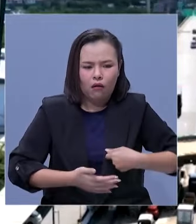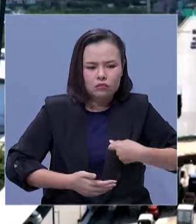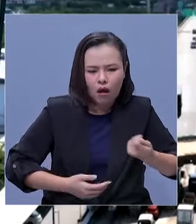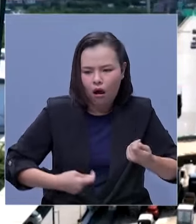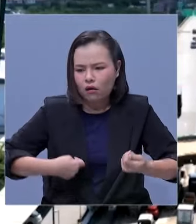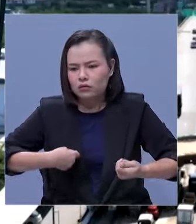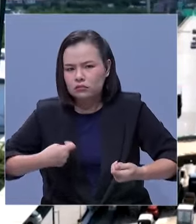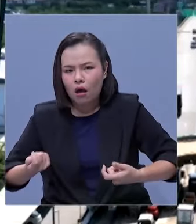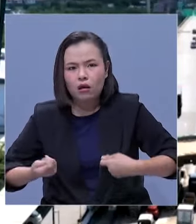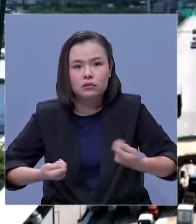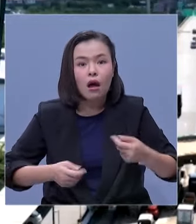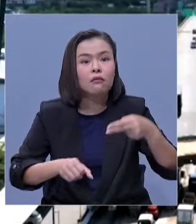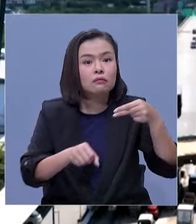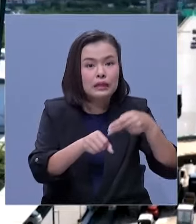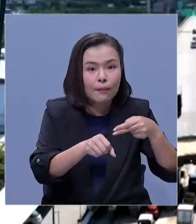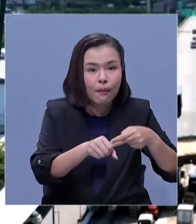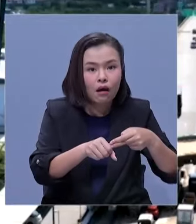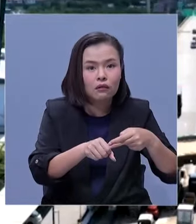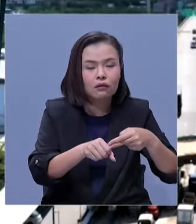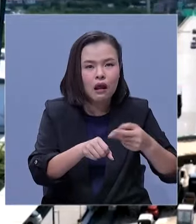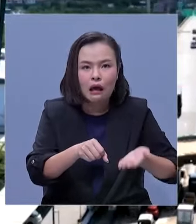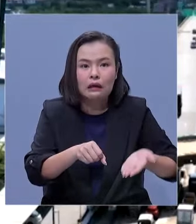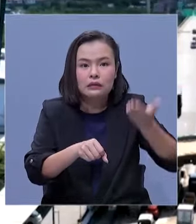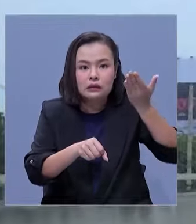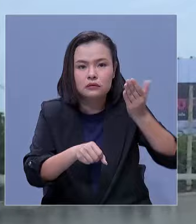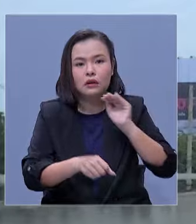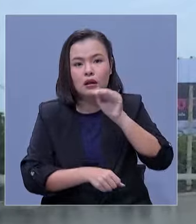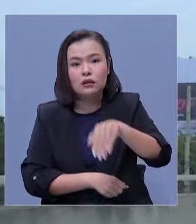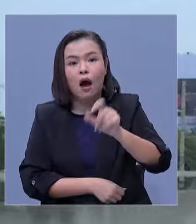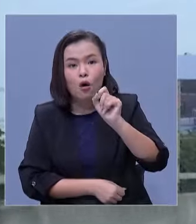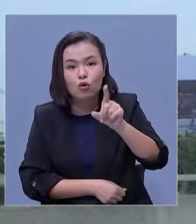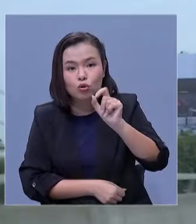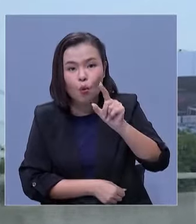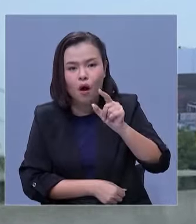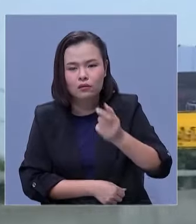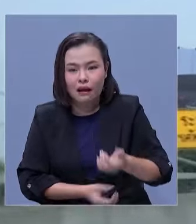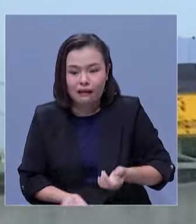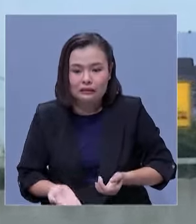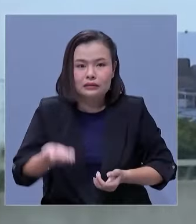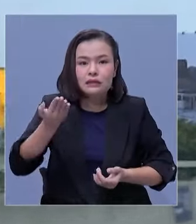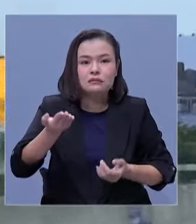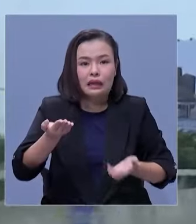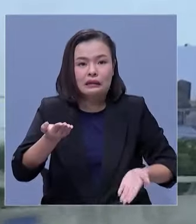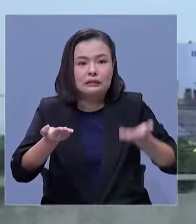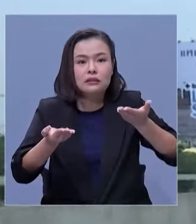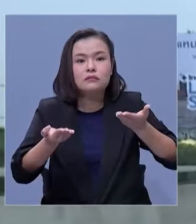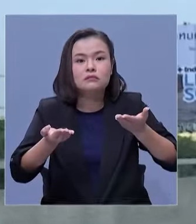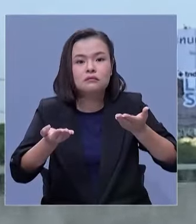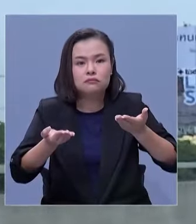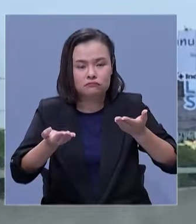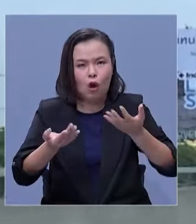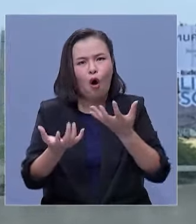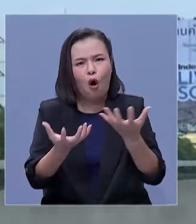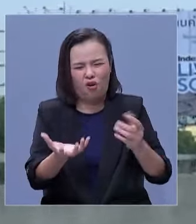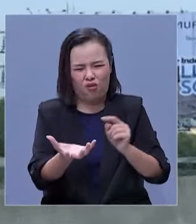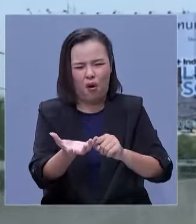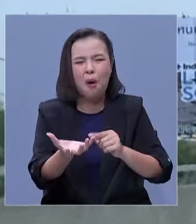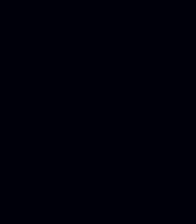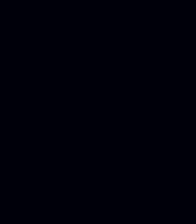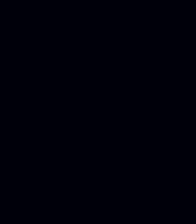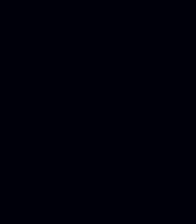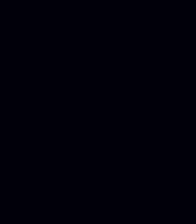ไปว่าน้ำมันน้ำมันแพงขึ้นทางด่วนคิดคิดเพิ่มขึ้นอย่างเงี้ยสุดท้ายมันก็ไปลงที่ราคาสินค้าอยู่ดีใช่